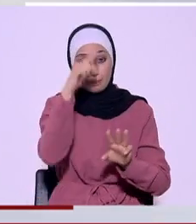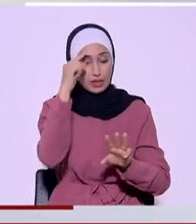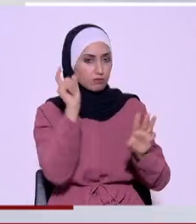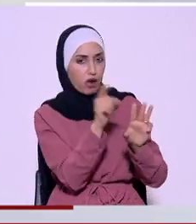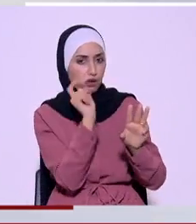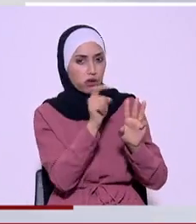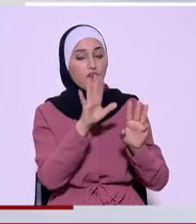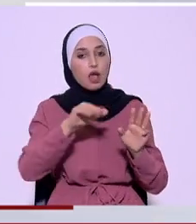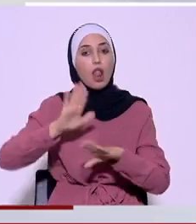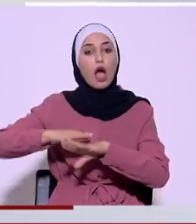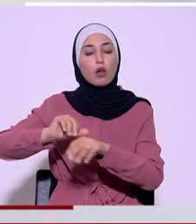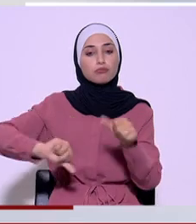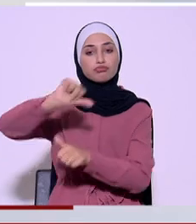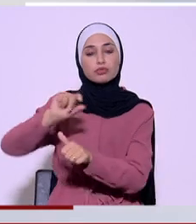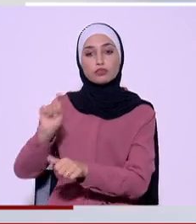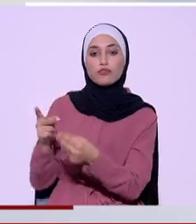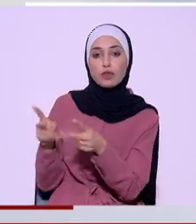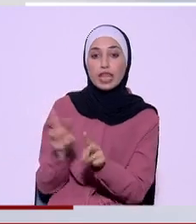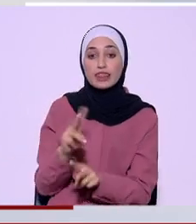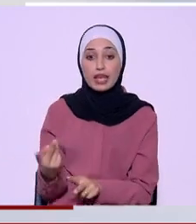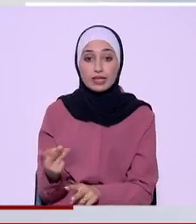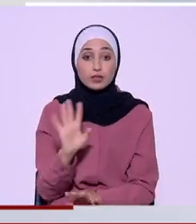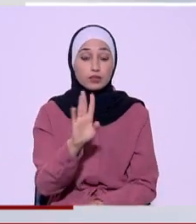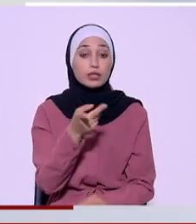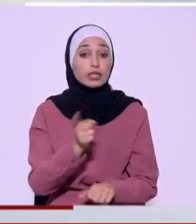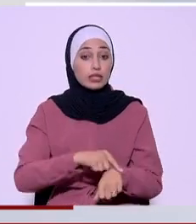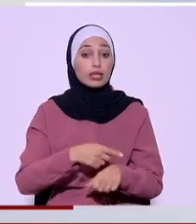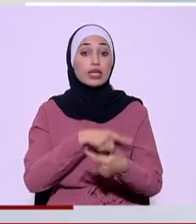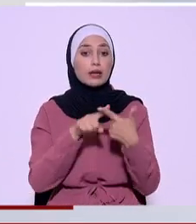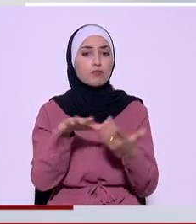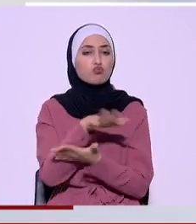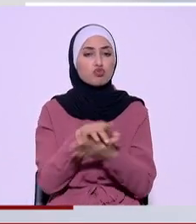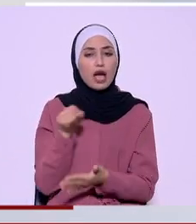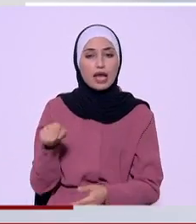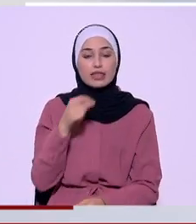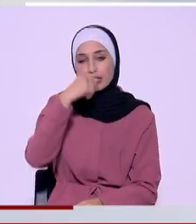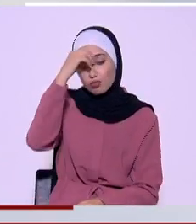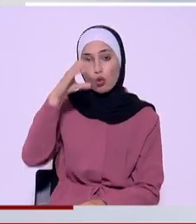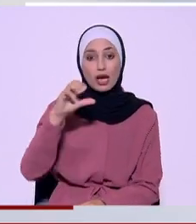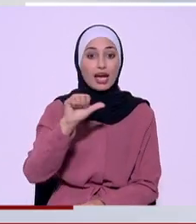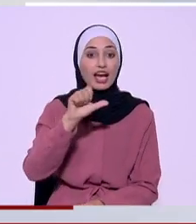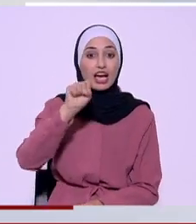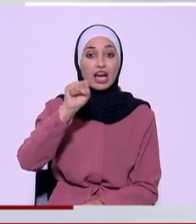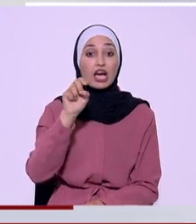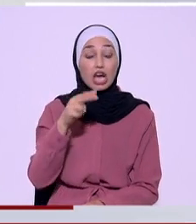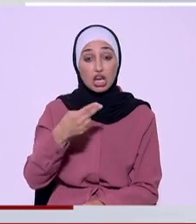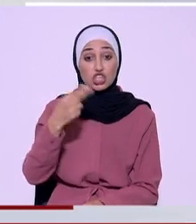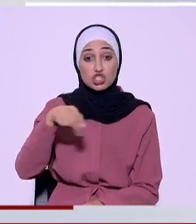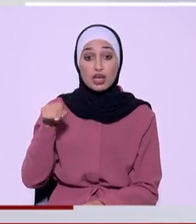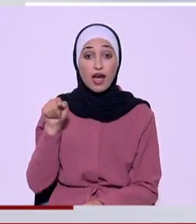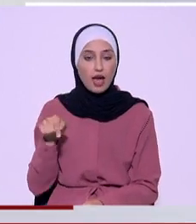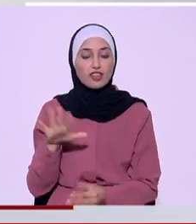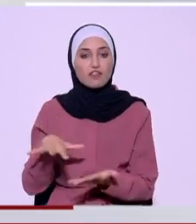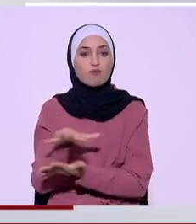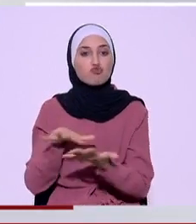على سرعة الموقع. المشكلة اللي حصلت في الفترة الأخيرة هو إن الكاش ده أو الـ CDN Network دي حصل فيها عطل كبير جدا،